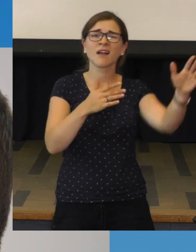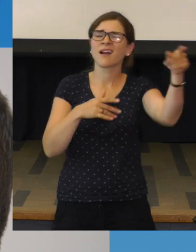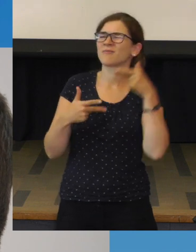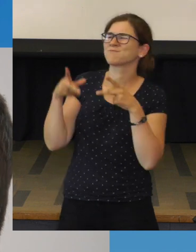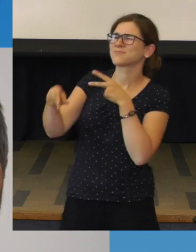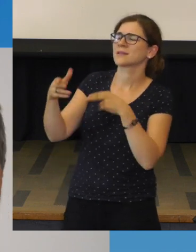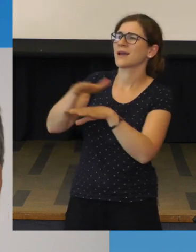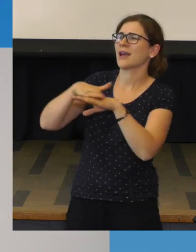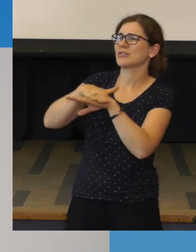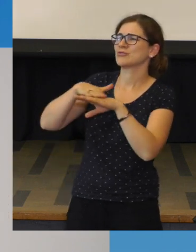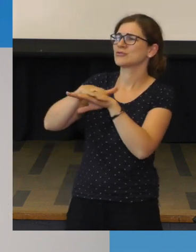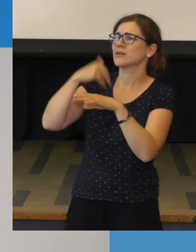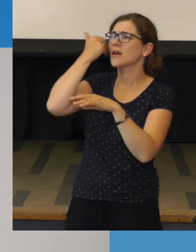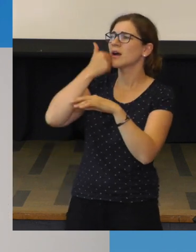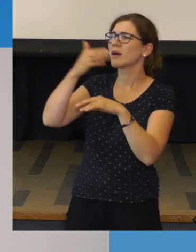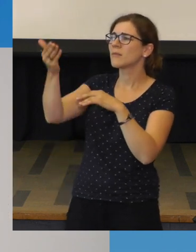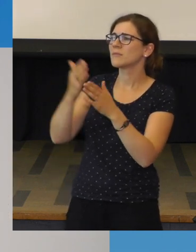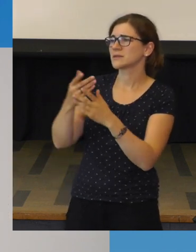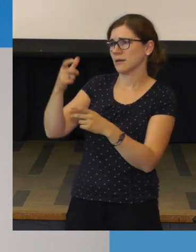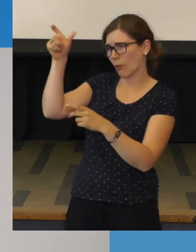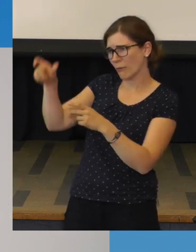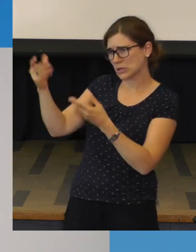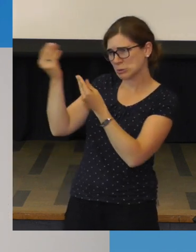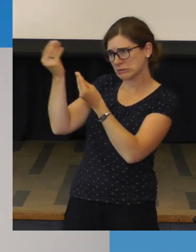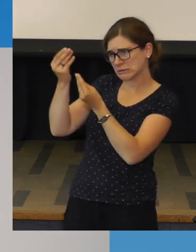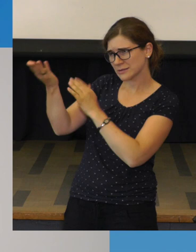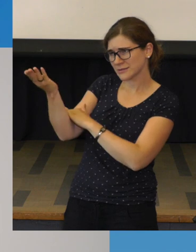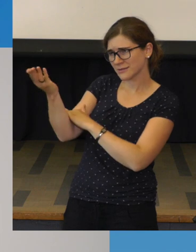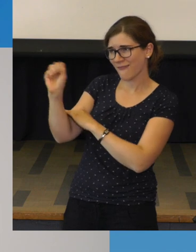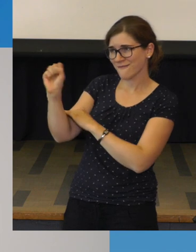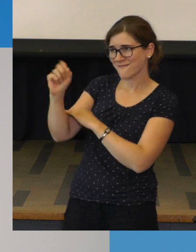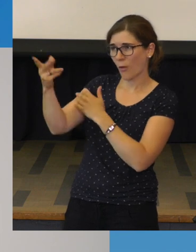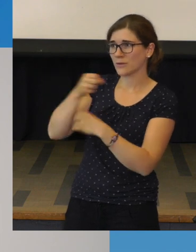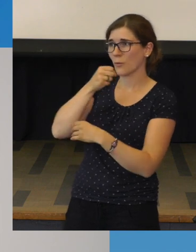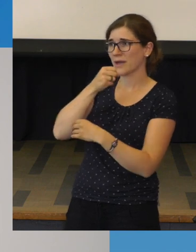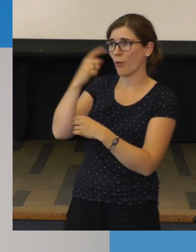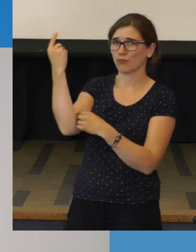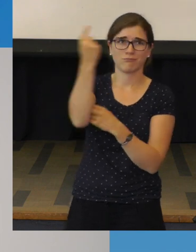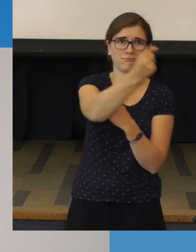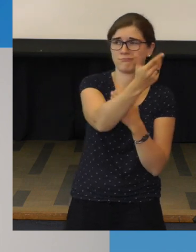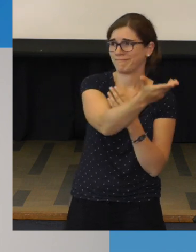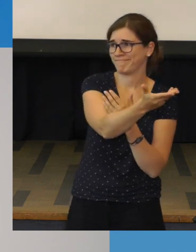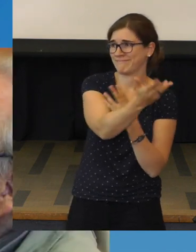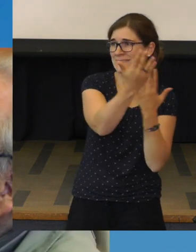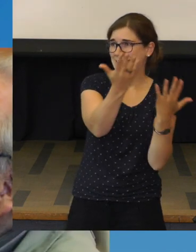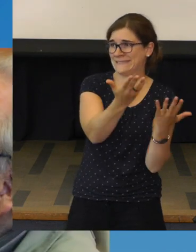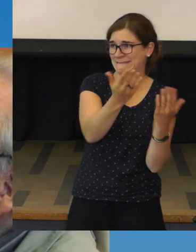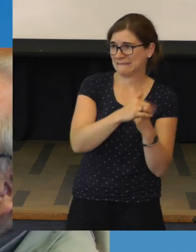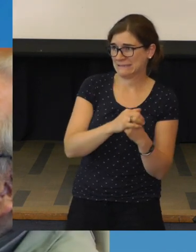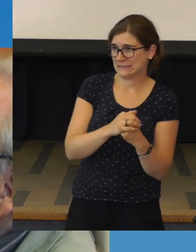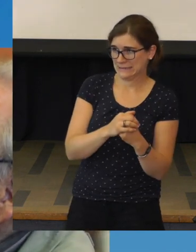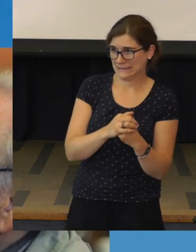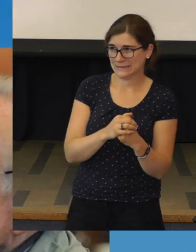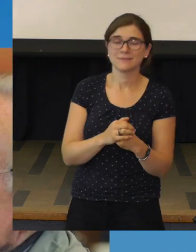Entschuldigung, können wir das bitte dann im persönlichen Gespräch klären, weil das Mikro ist schon weg, das ist jetzt hier drüben auf der anderen